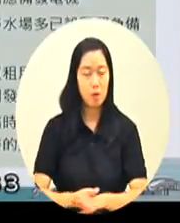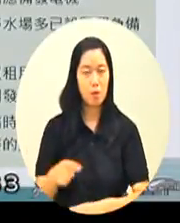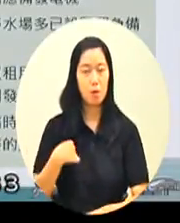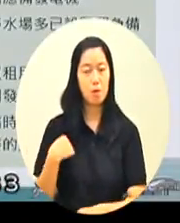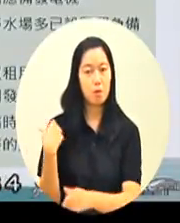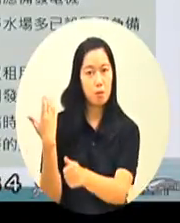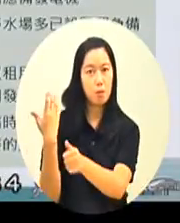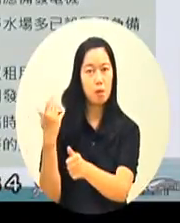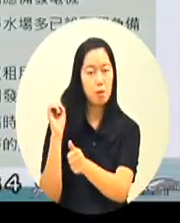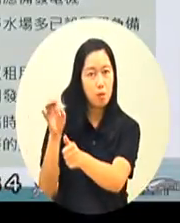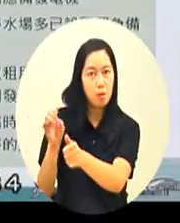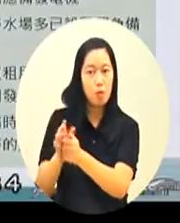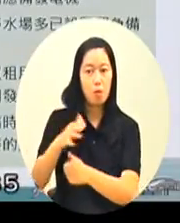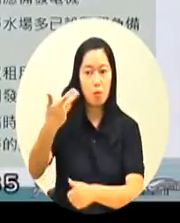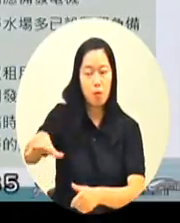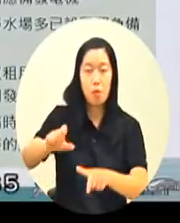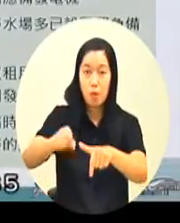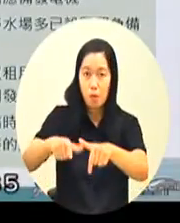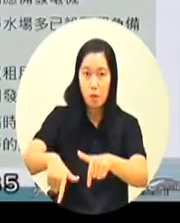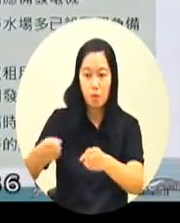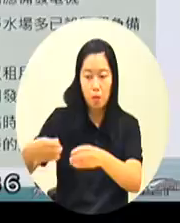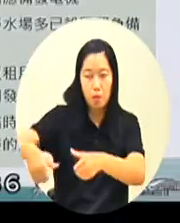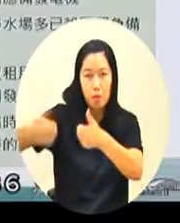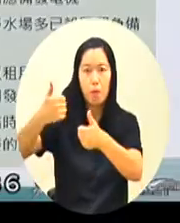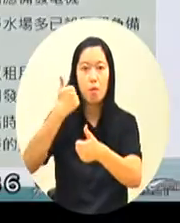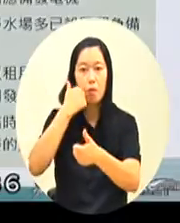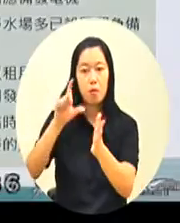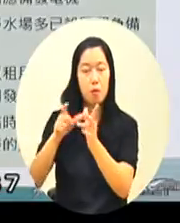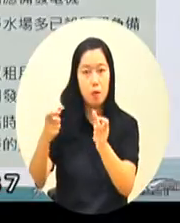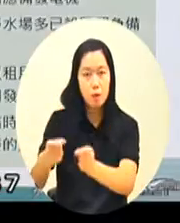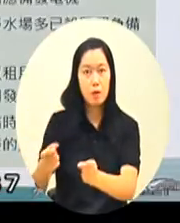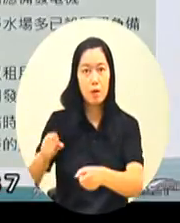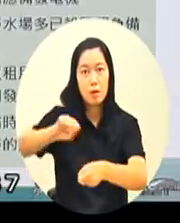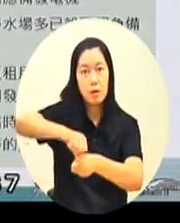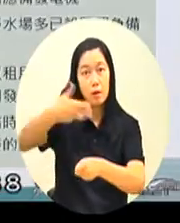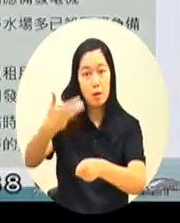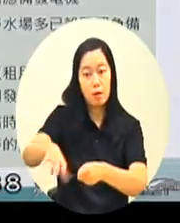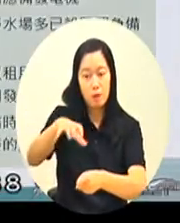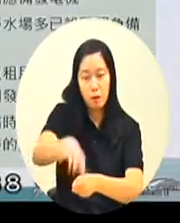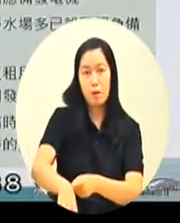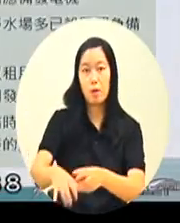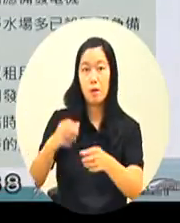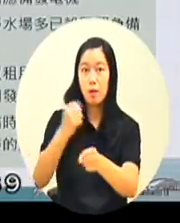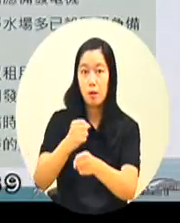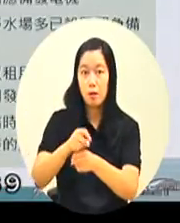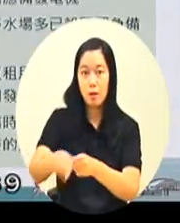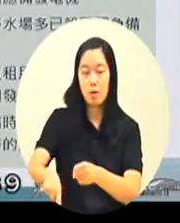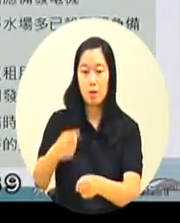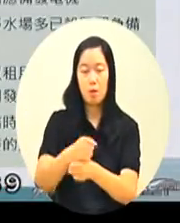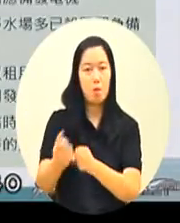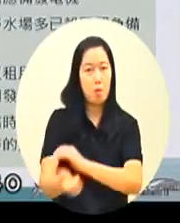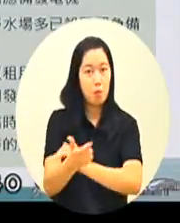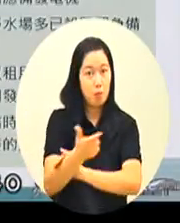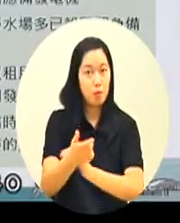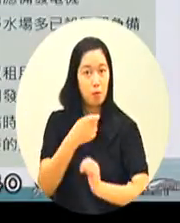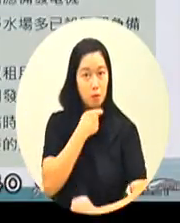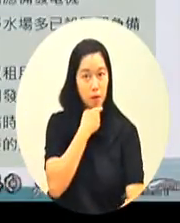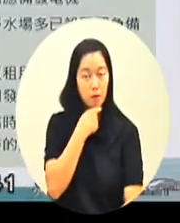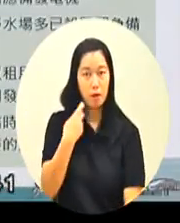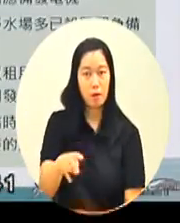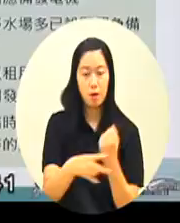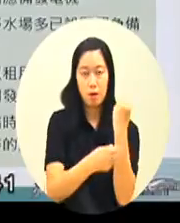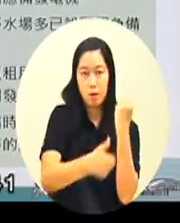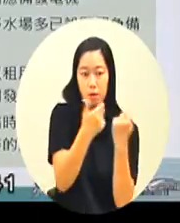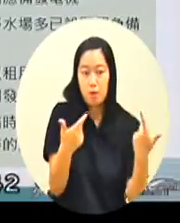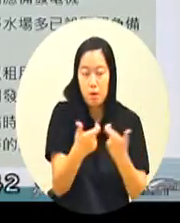跟水公司协调好，就是有关于临时加水站的设置，我们会来加速进行。那尤其是跟里长配